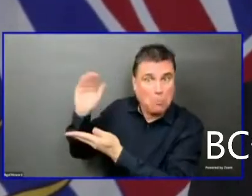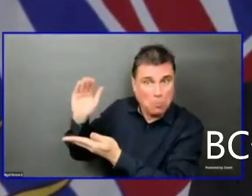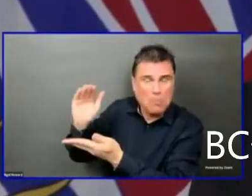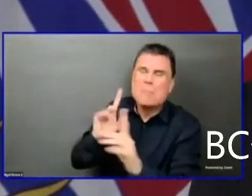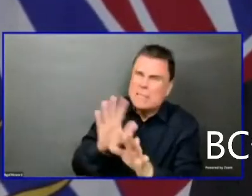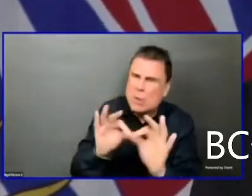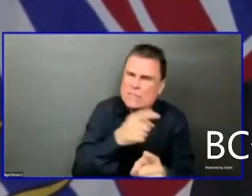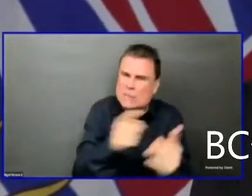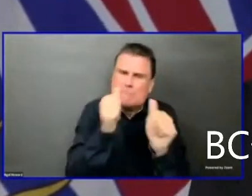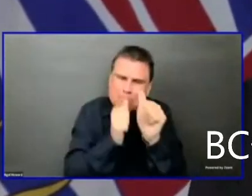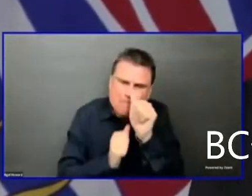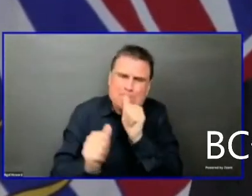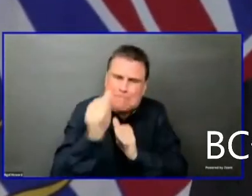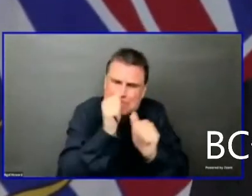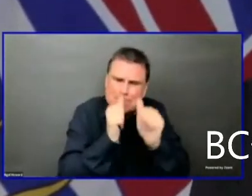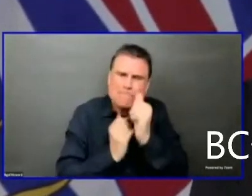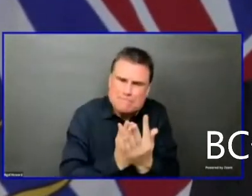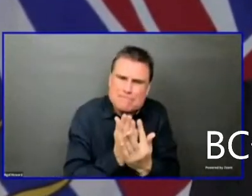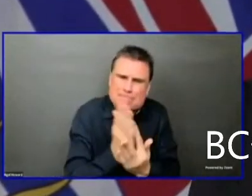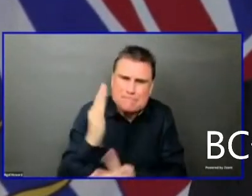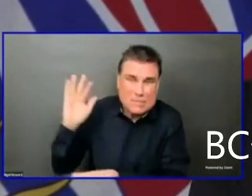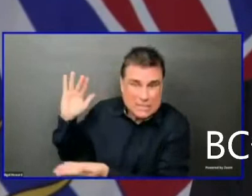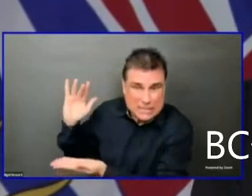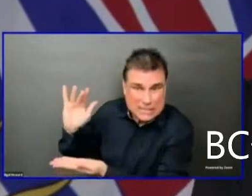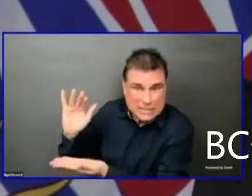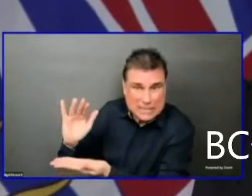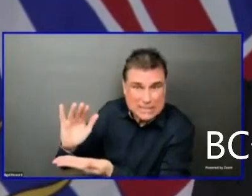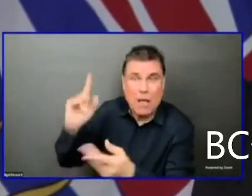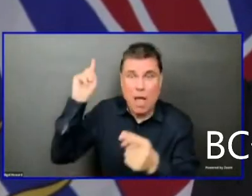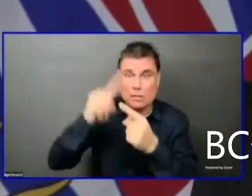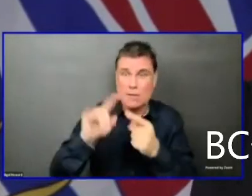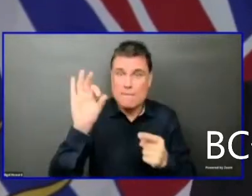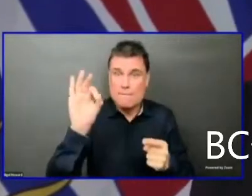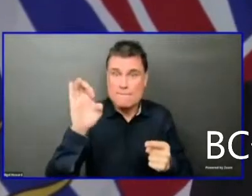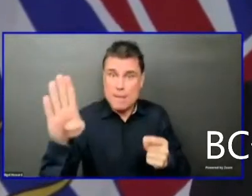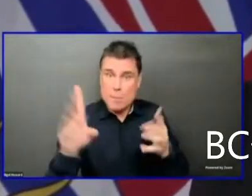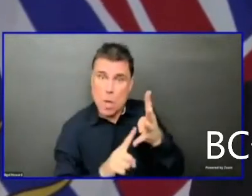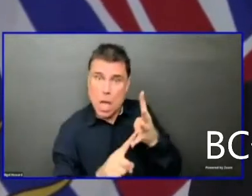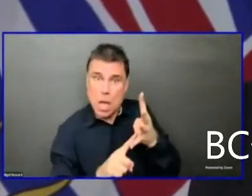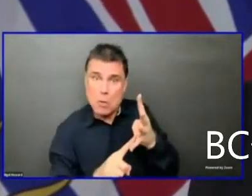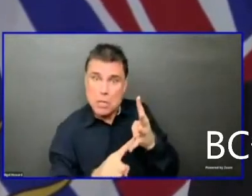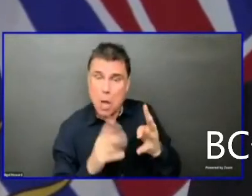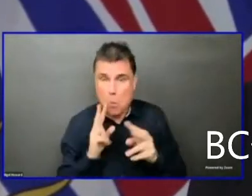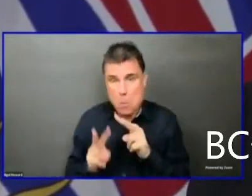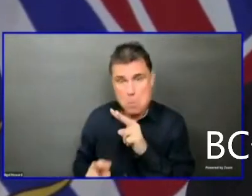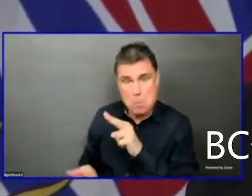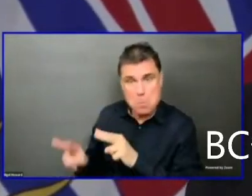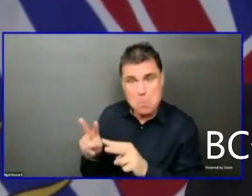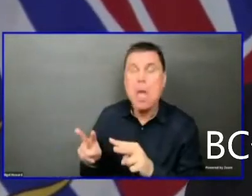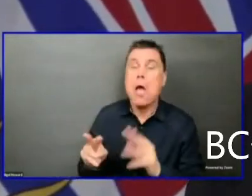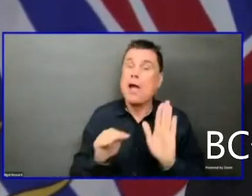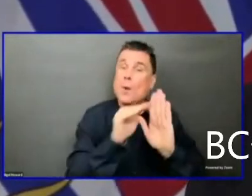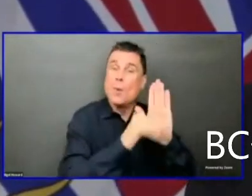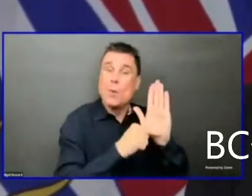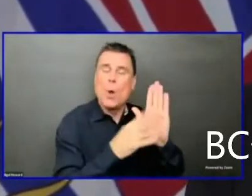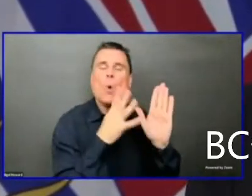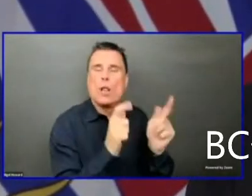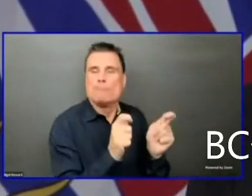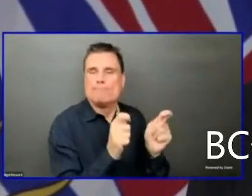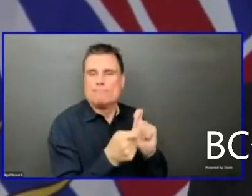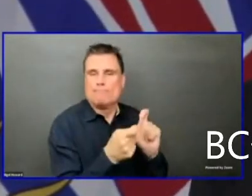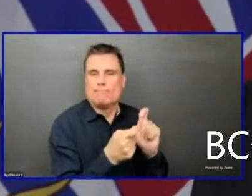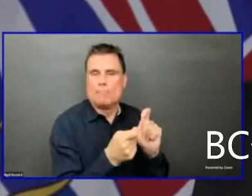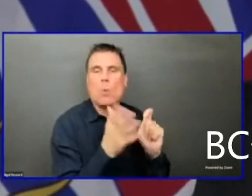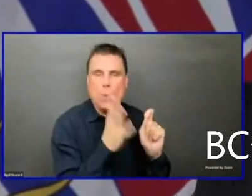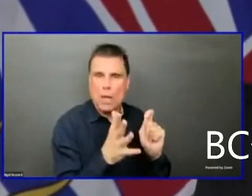this month. 所以这个 We need to 月底之 continue 前， this 我们还是 for 要 the 坚 next 持 while. 啊，好 Today 吗？ tomorrow, this weekend, 今天、 and 明天